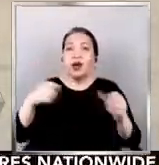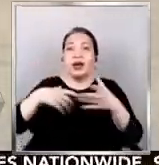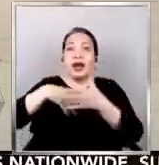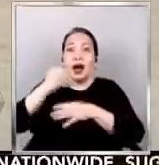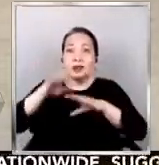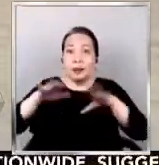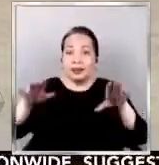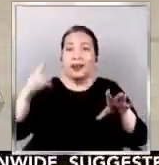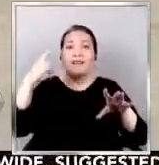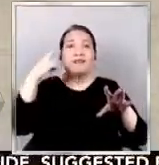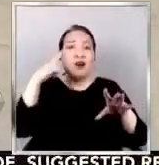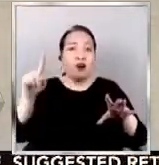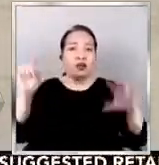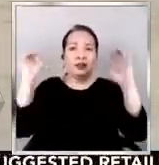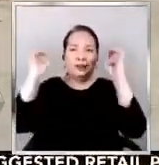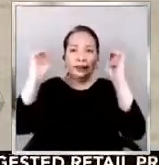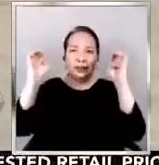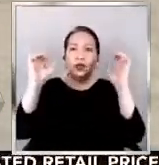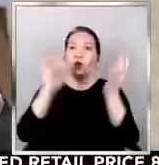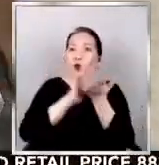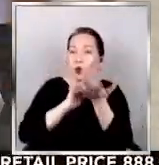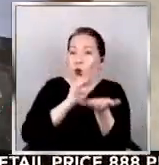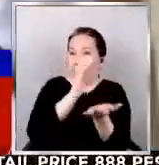at kasama dapat ang mga magulang.